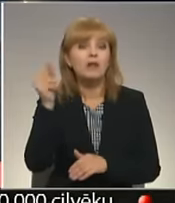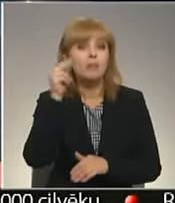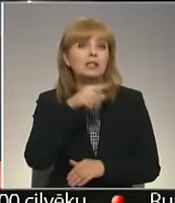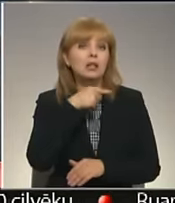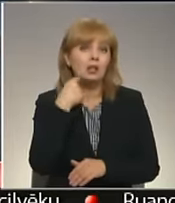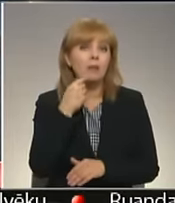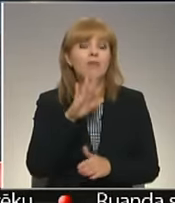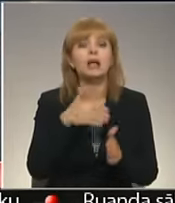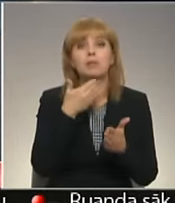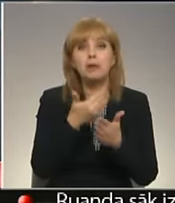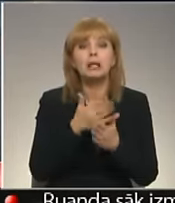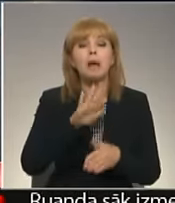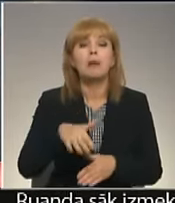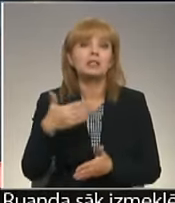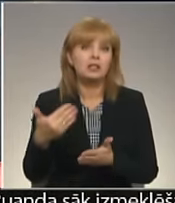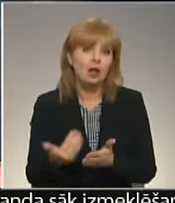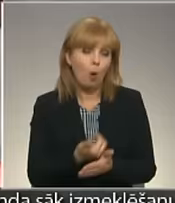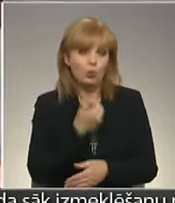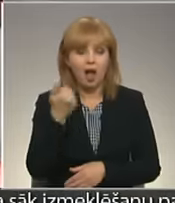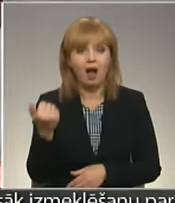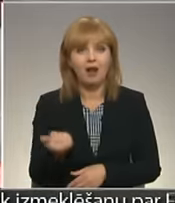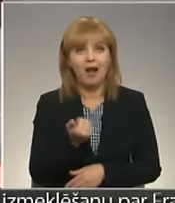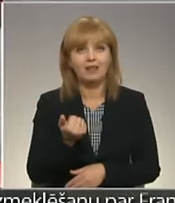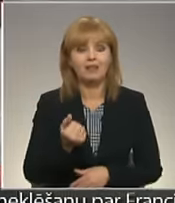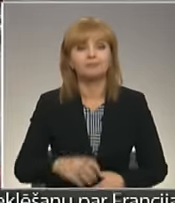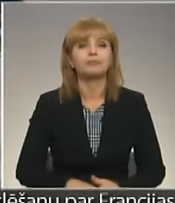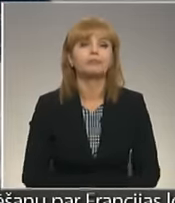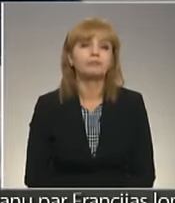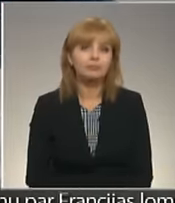varētu pieteikties pēc jaunā gada. Baiba Denberga, Kristīna Freimani, Ģirds Grenevics, Talsu televīzija.